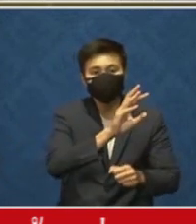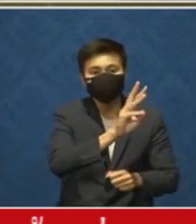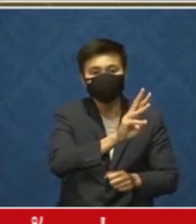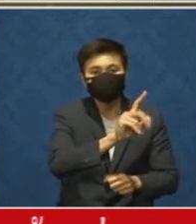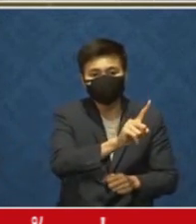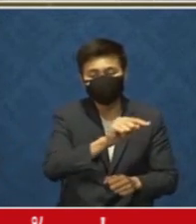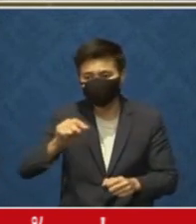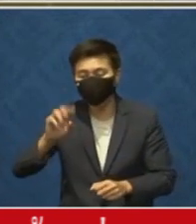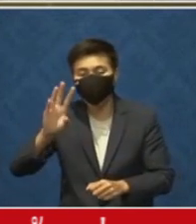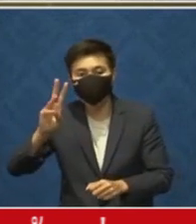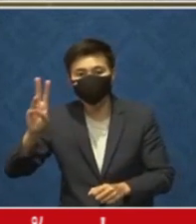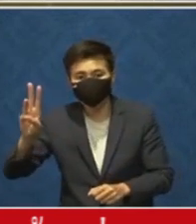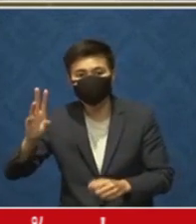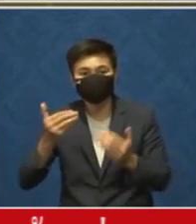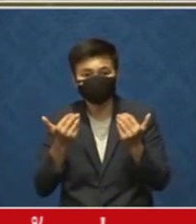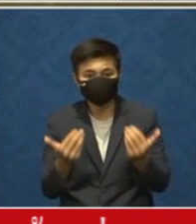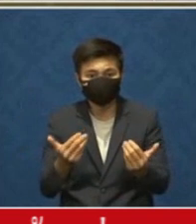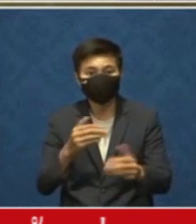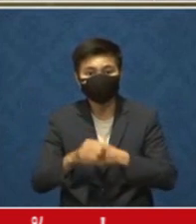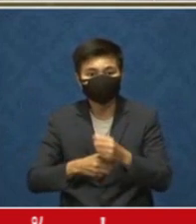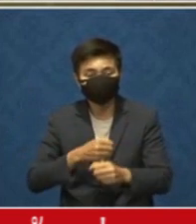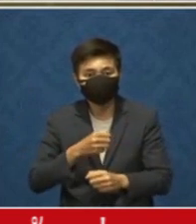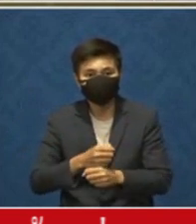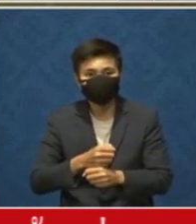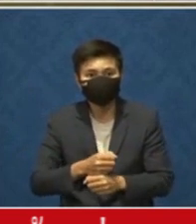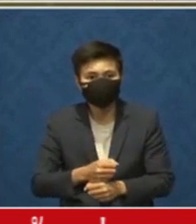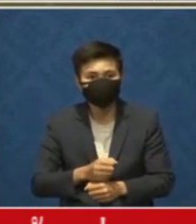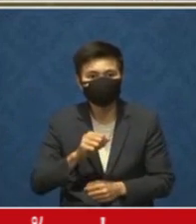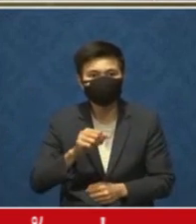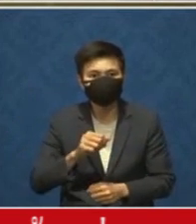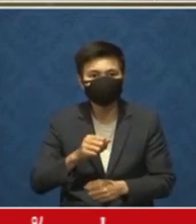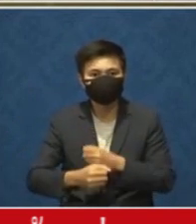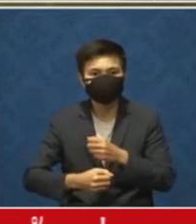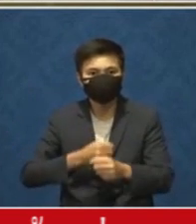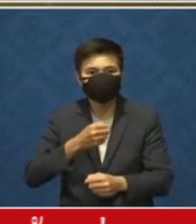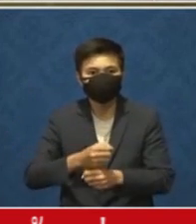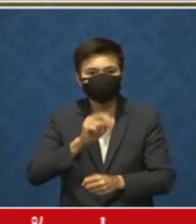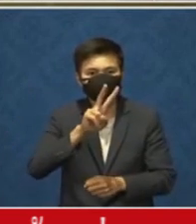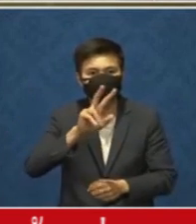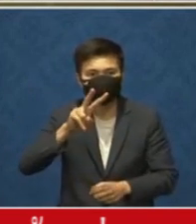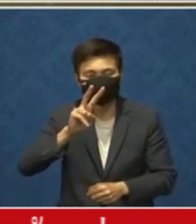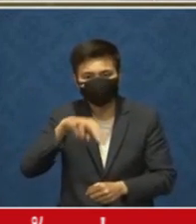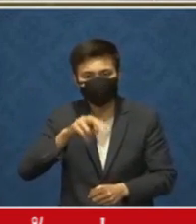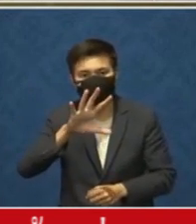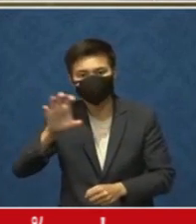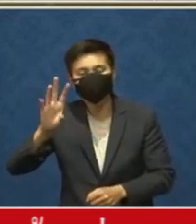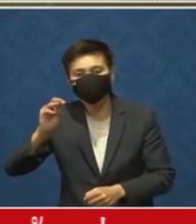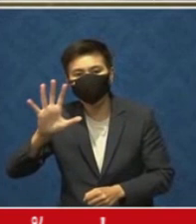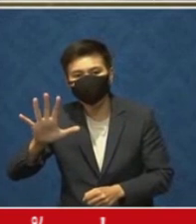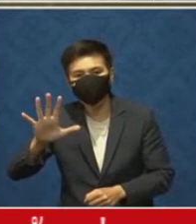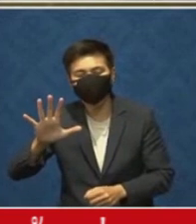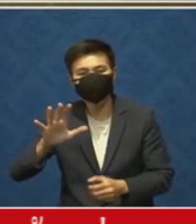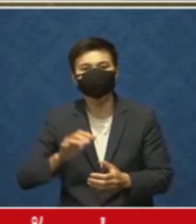2566และมาถึงขณะนี้ปี2535เนี่ยตัวนั้นปี2565ก็เกิดปัญห